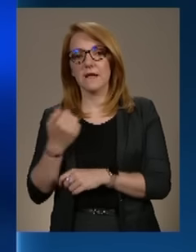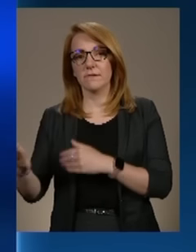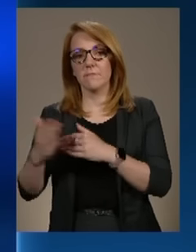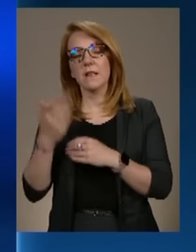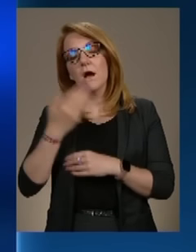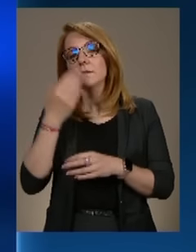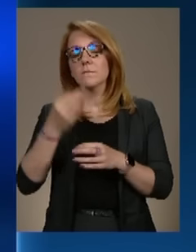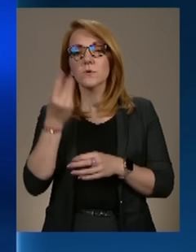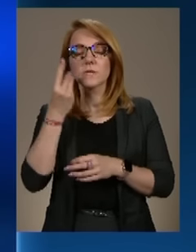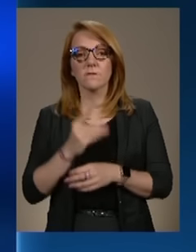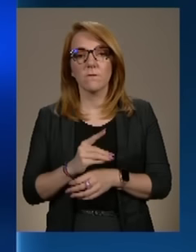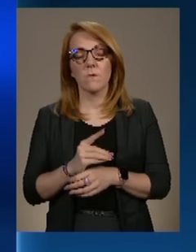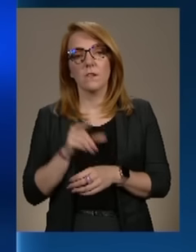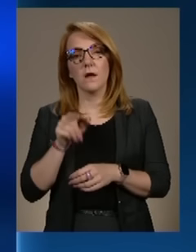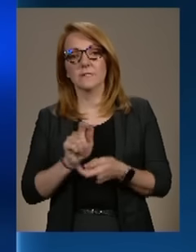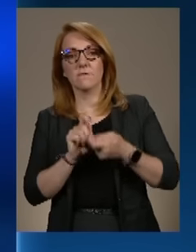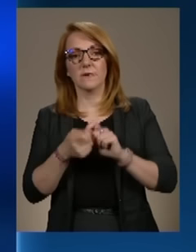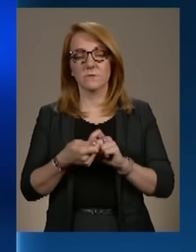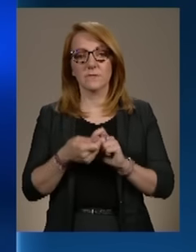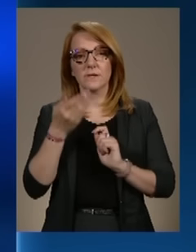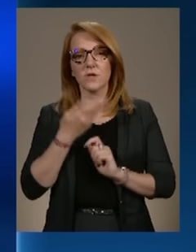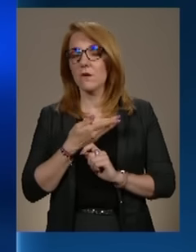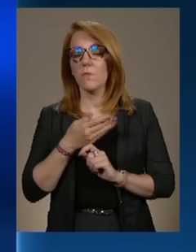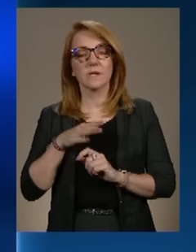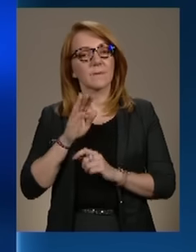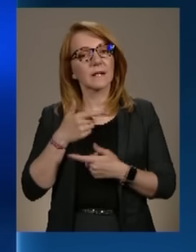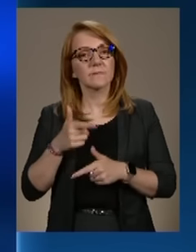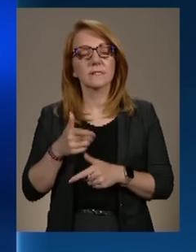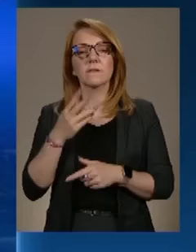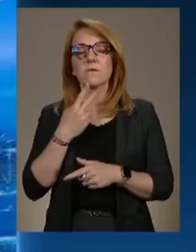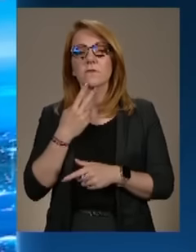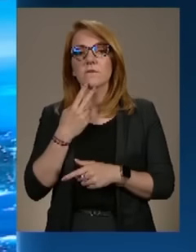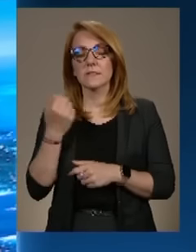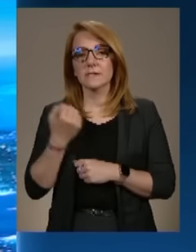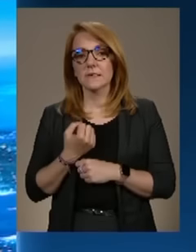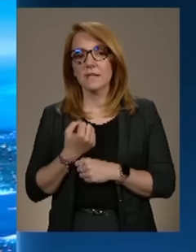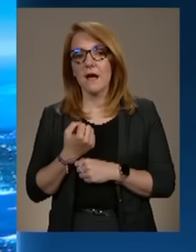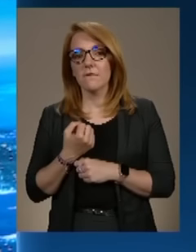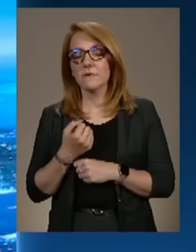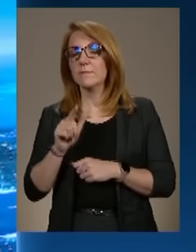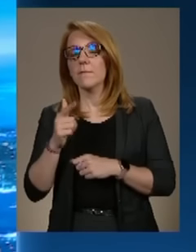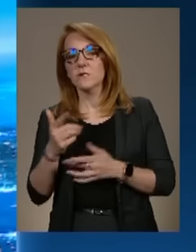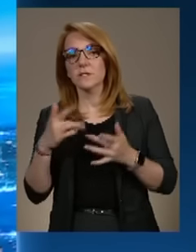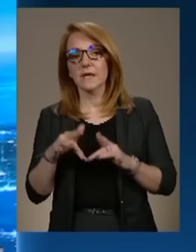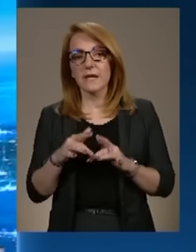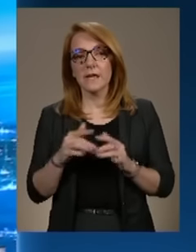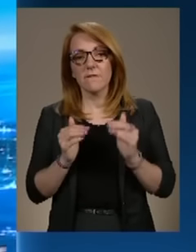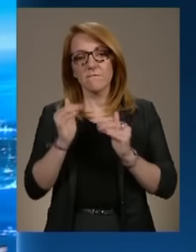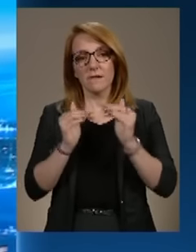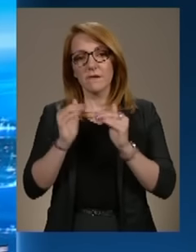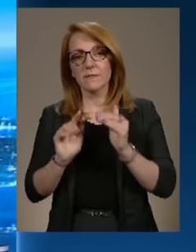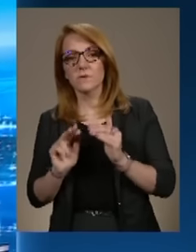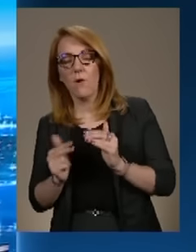meg ez a ez a változás akkor nem elképzelhetetlen hogy vitz dávid nem a nem a a második helyen van nem fejfelmet le hogy harmadik helyre jött